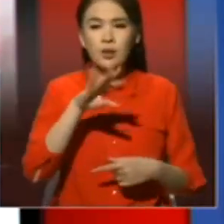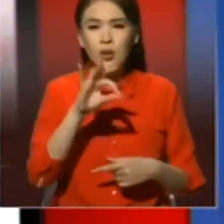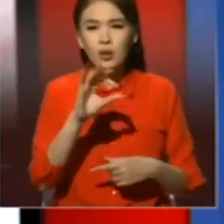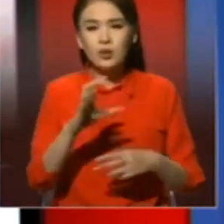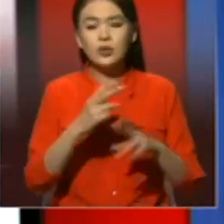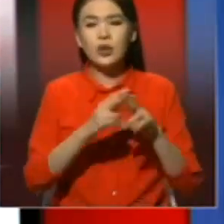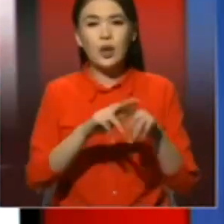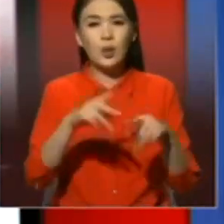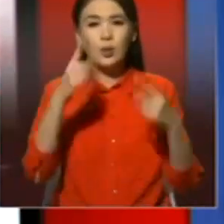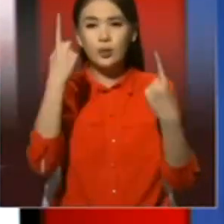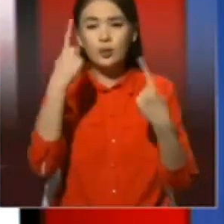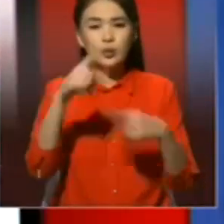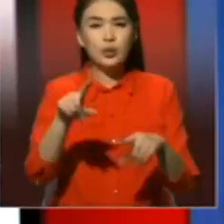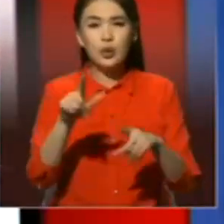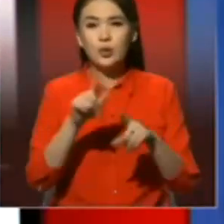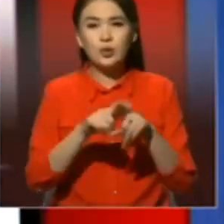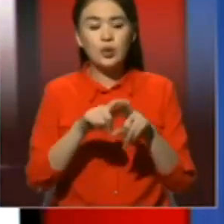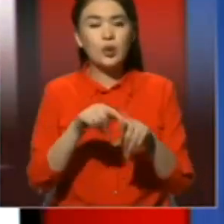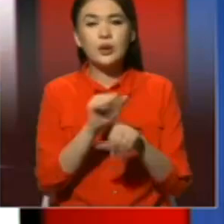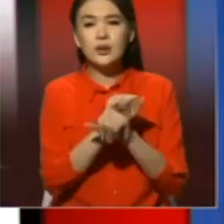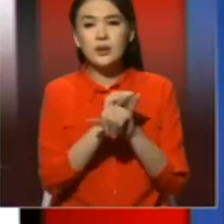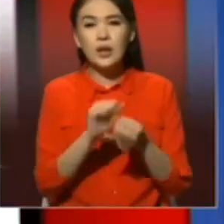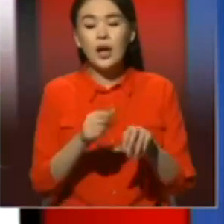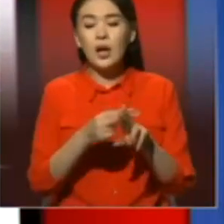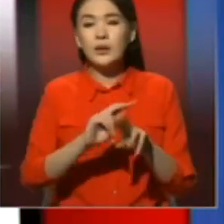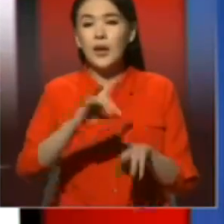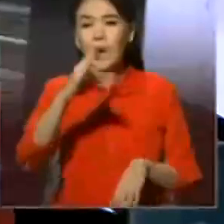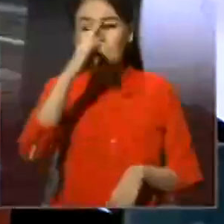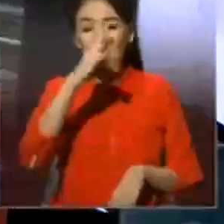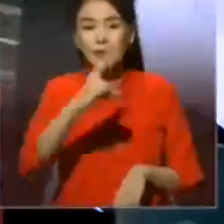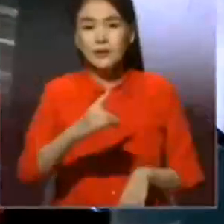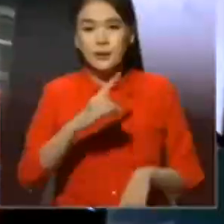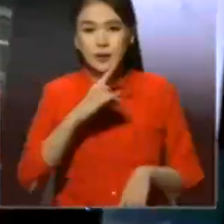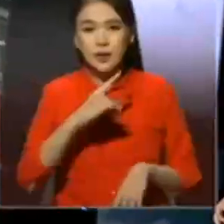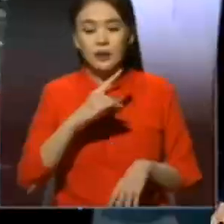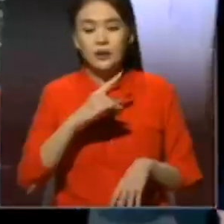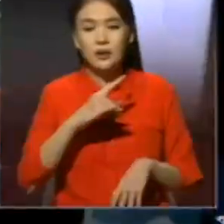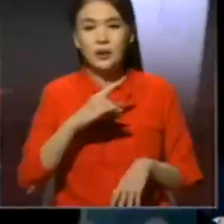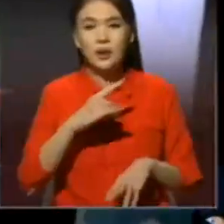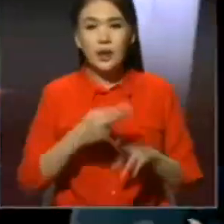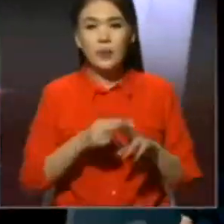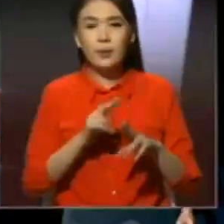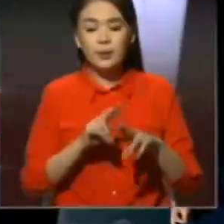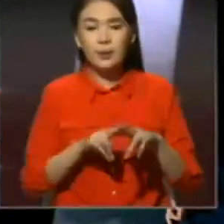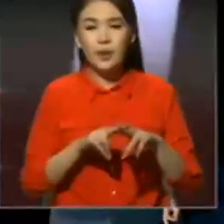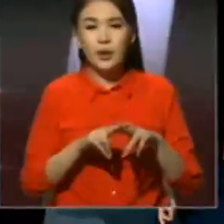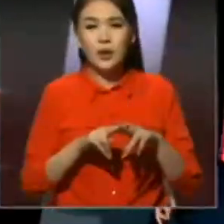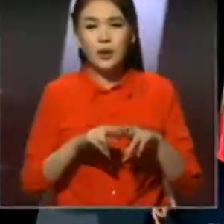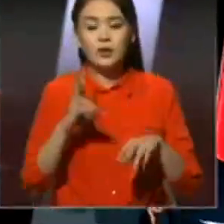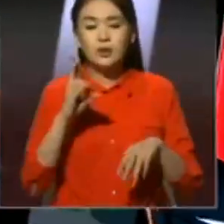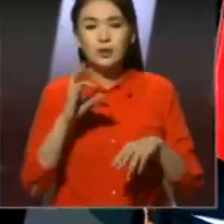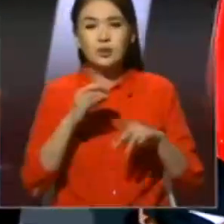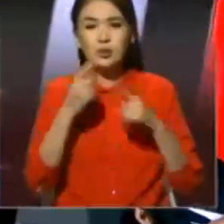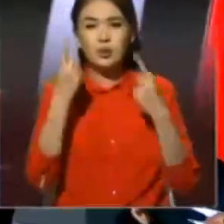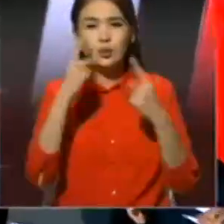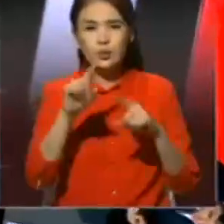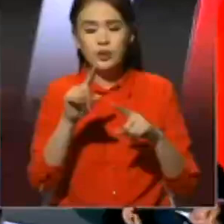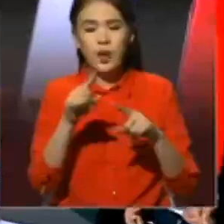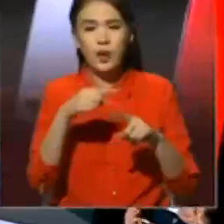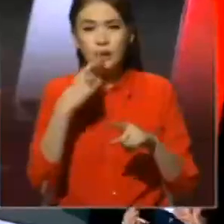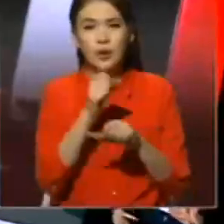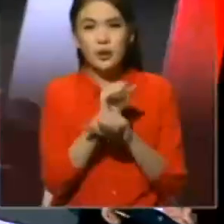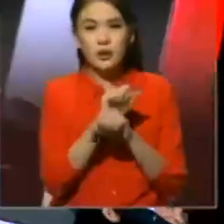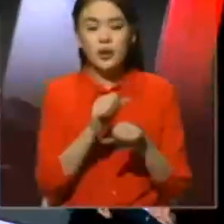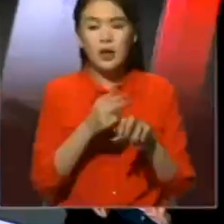Бұл жерде өзге деген сөз болмау керек. Қазақстанның біркелкі деп отырмыз, бірақ жаңағыдай өзге деген сөзді қосамыз да осы